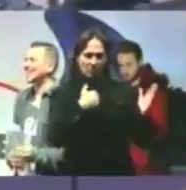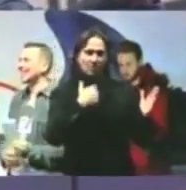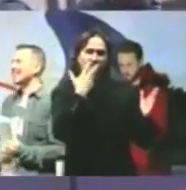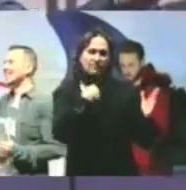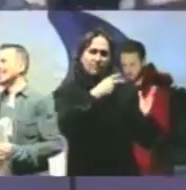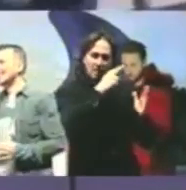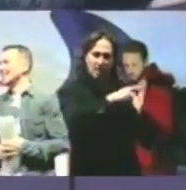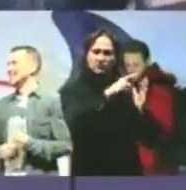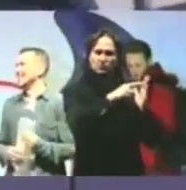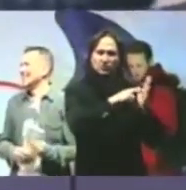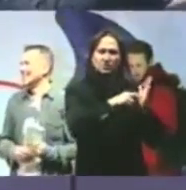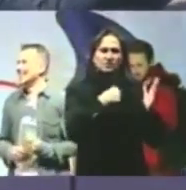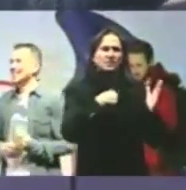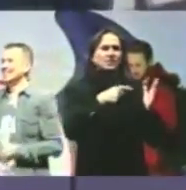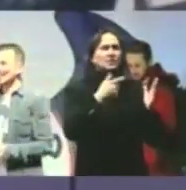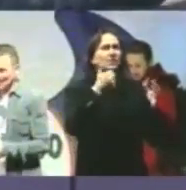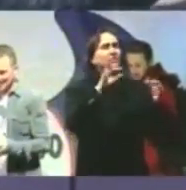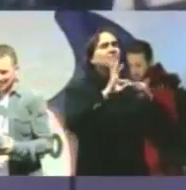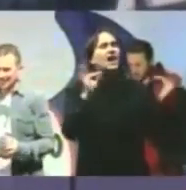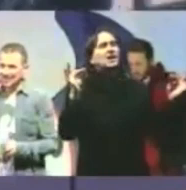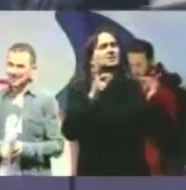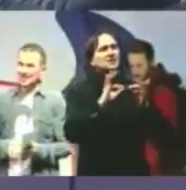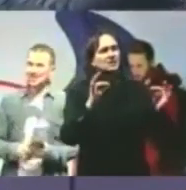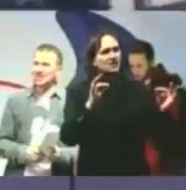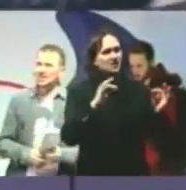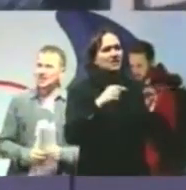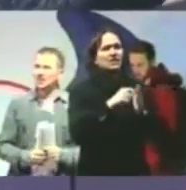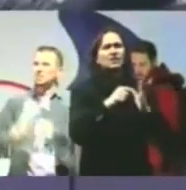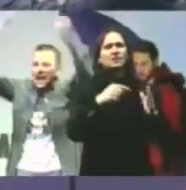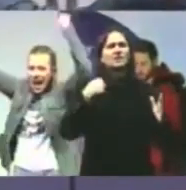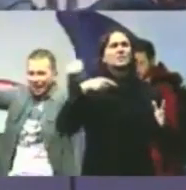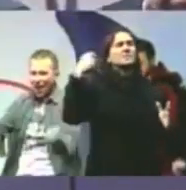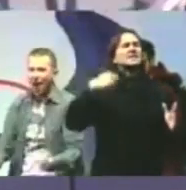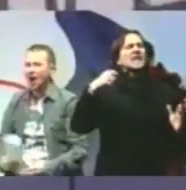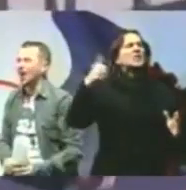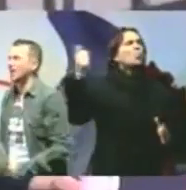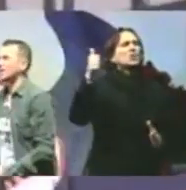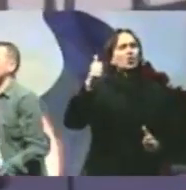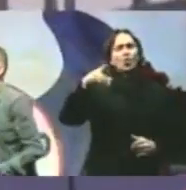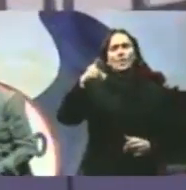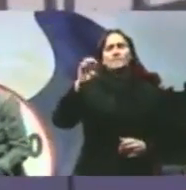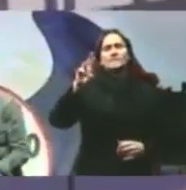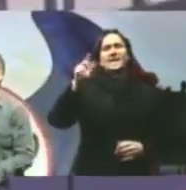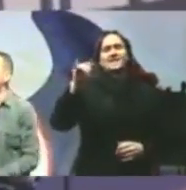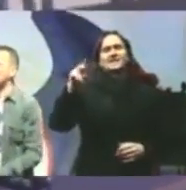una frase dell'unico vero presidente che io ho avuto, Sandro Pertini.